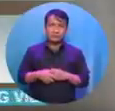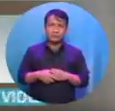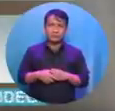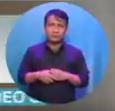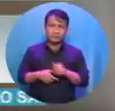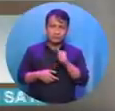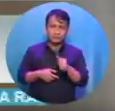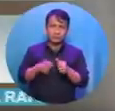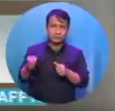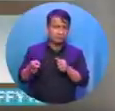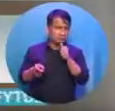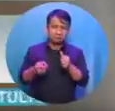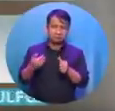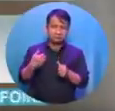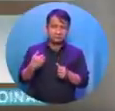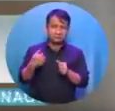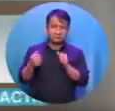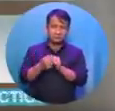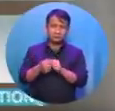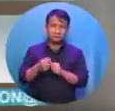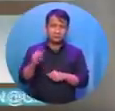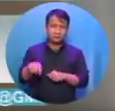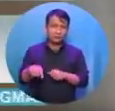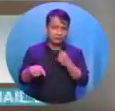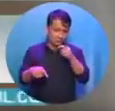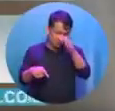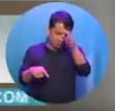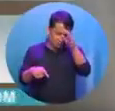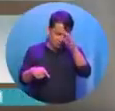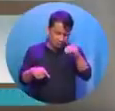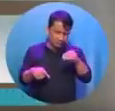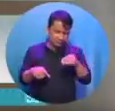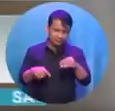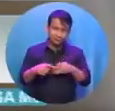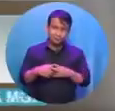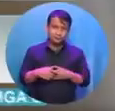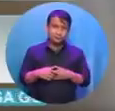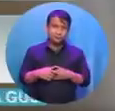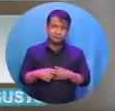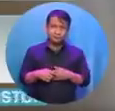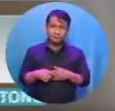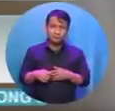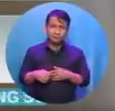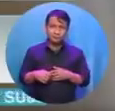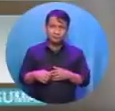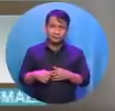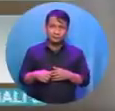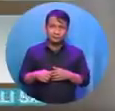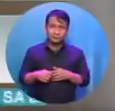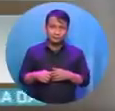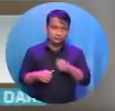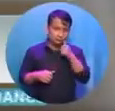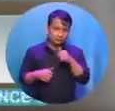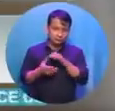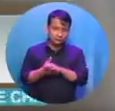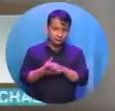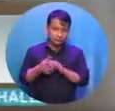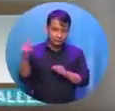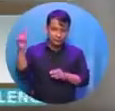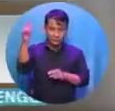kasama? Hindi naman, hindi po. Nasa abroad po, sir, yung babae kong, yung babae, yung biyanan ko pong babae,